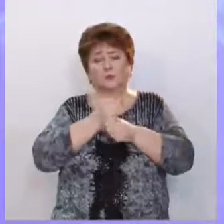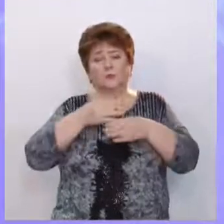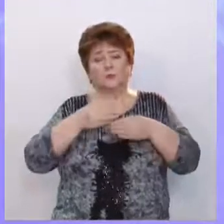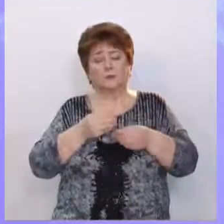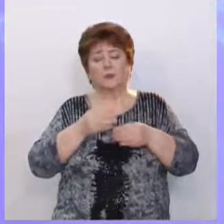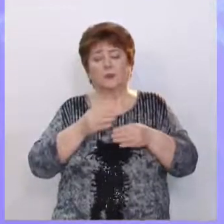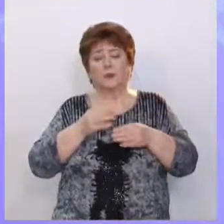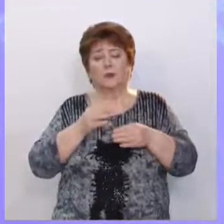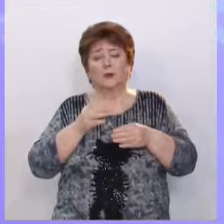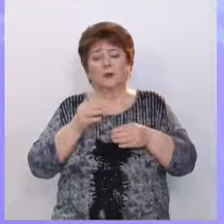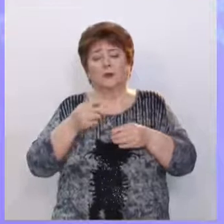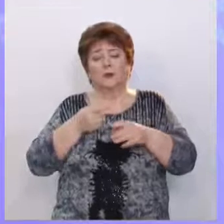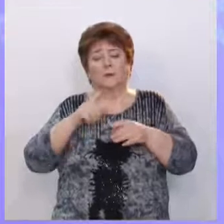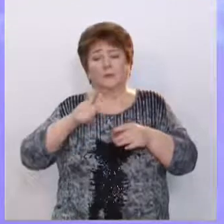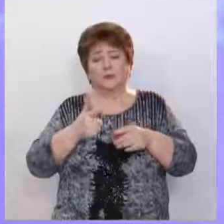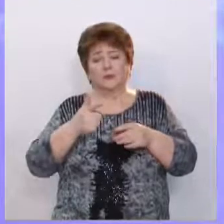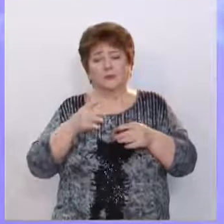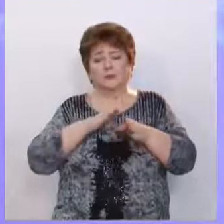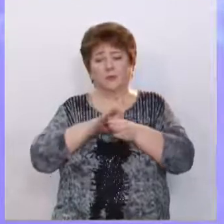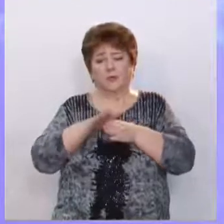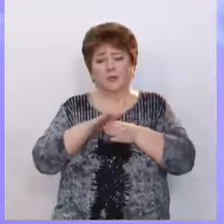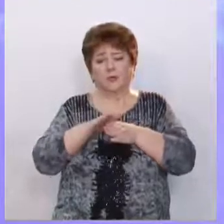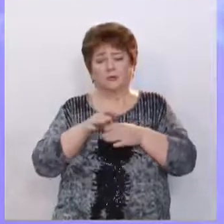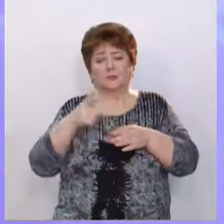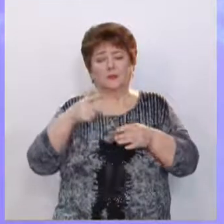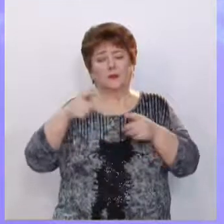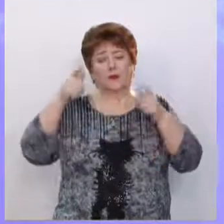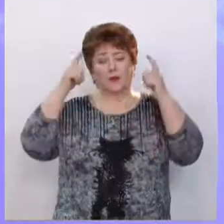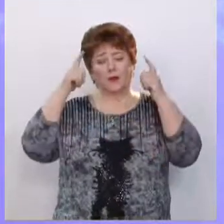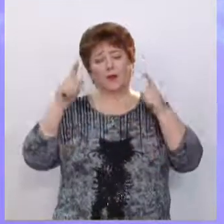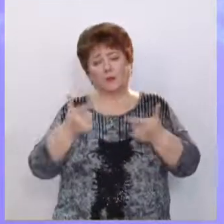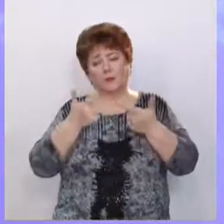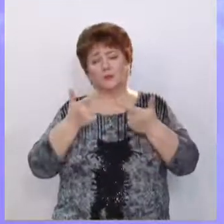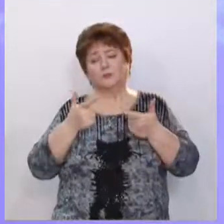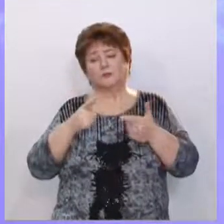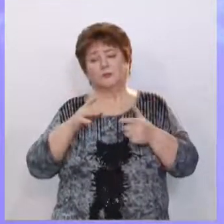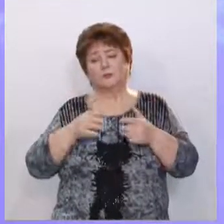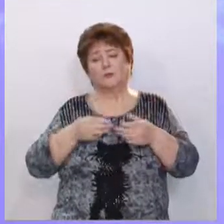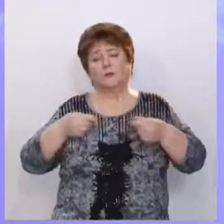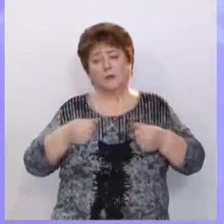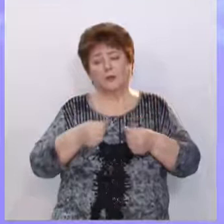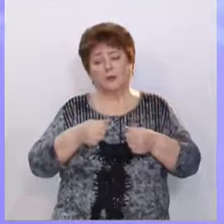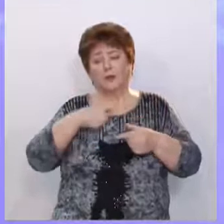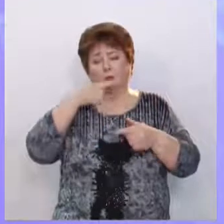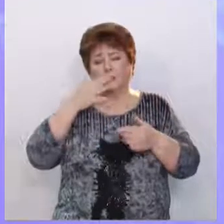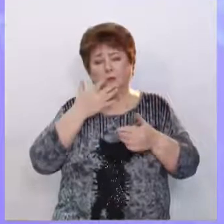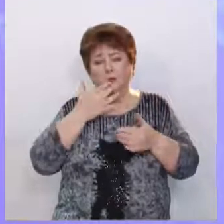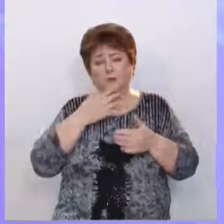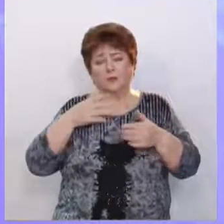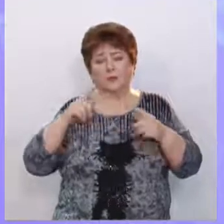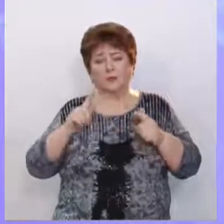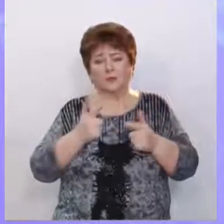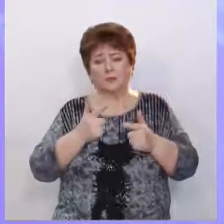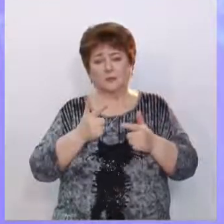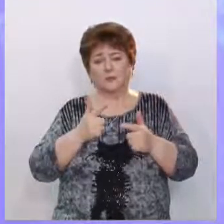таких случаях мягкий знак выполняет грамматическую роль. В русском языке